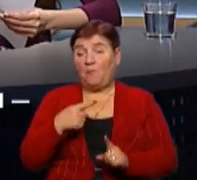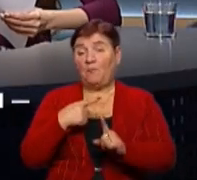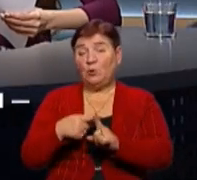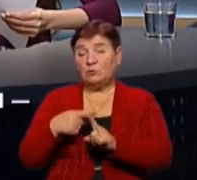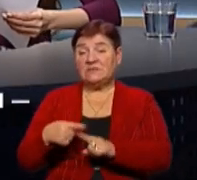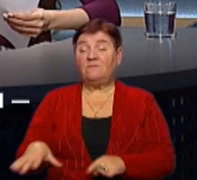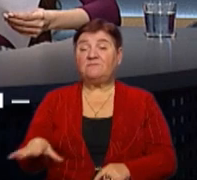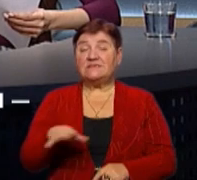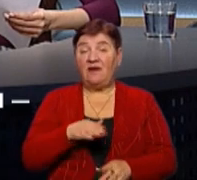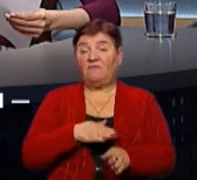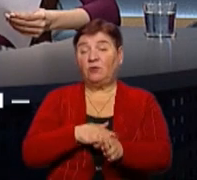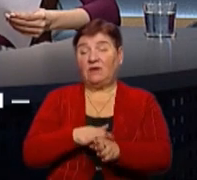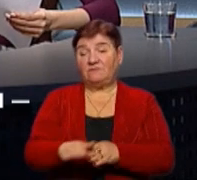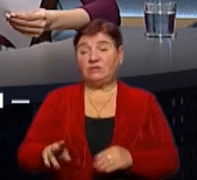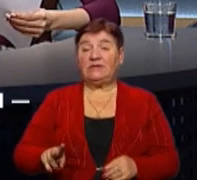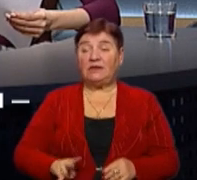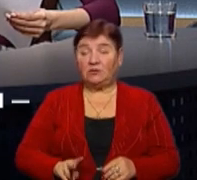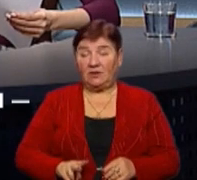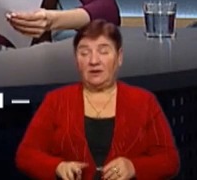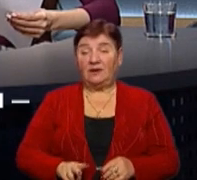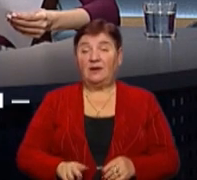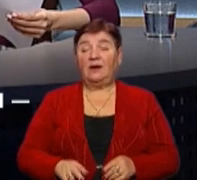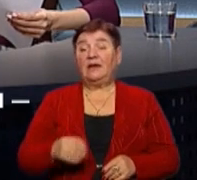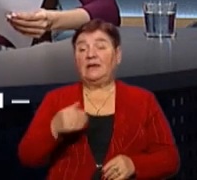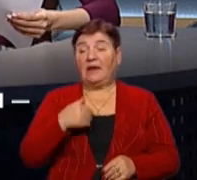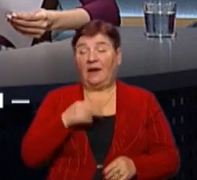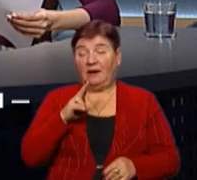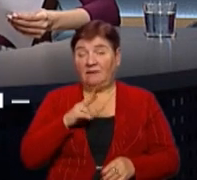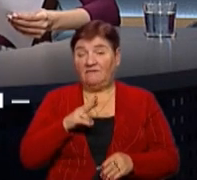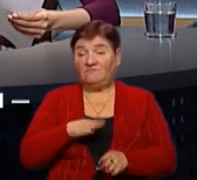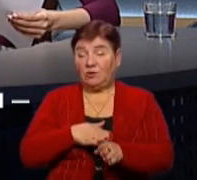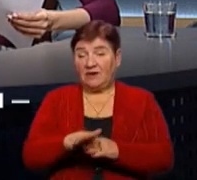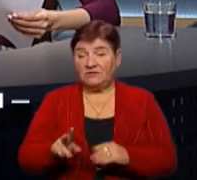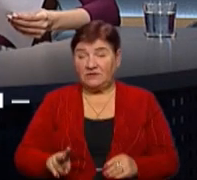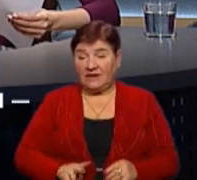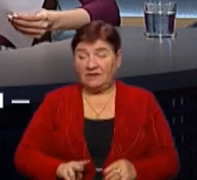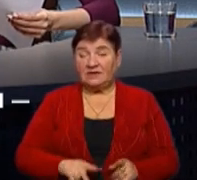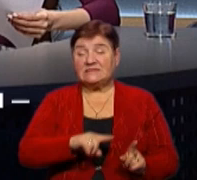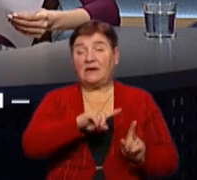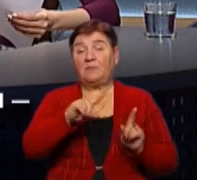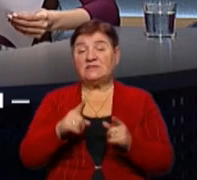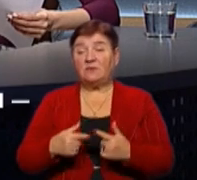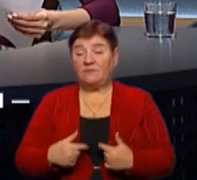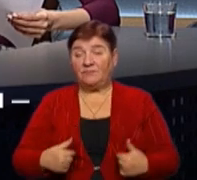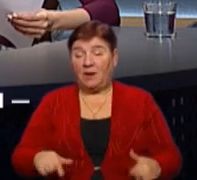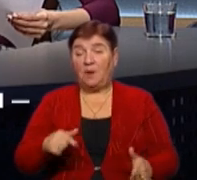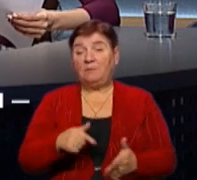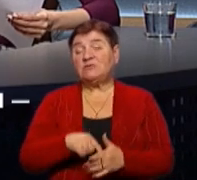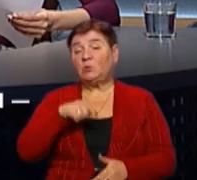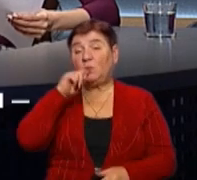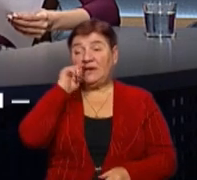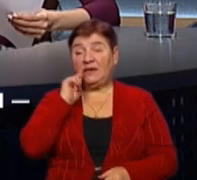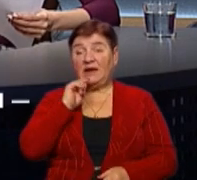плюс всі виконавчі директори. Це, власне, я, як виконавчий директор Закарпатського регіонального відділення Асоціації міст